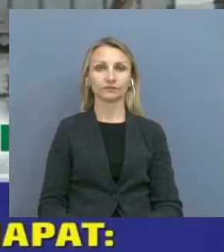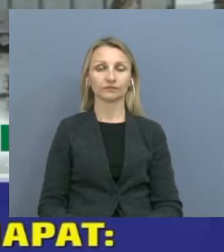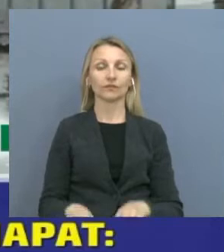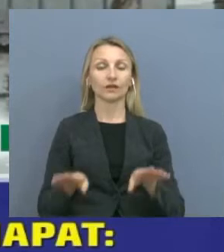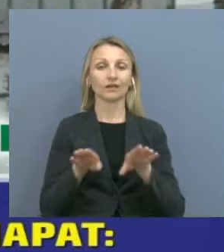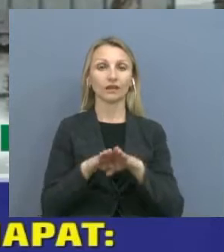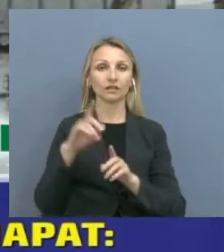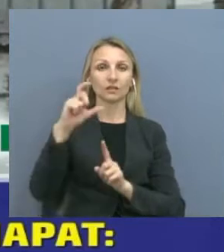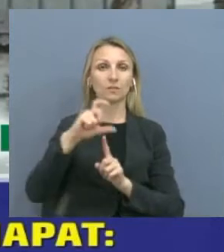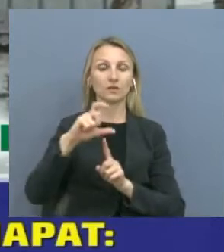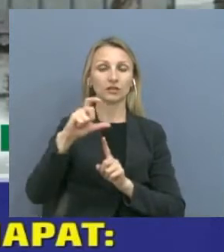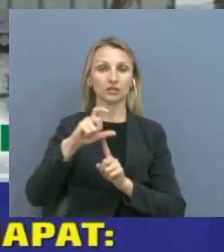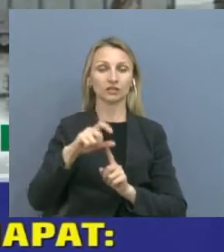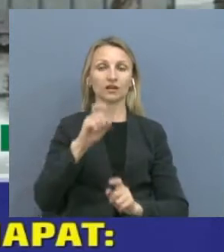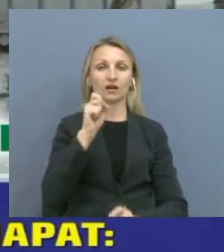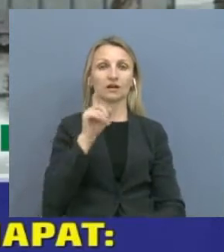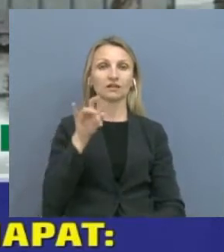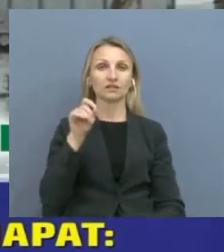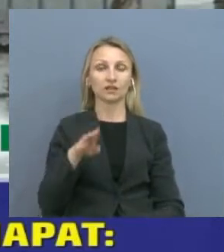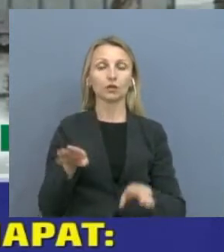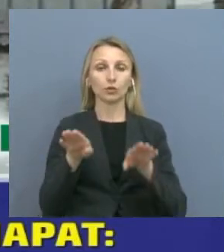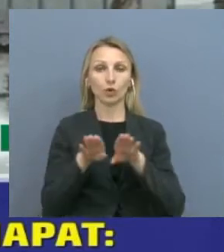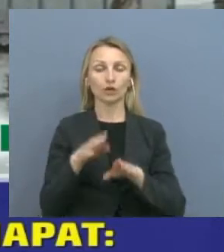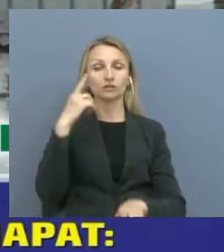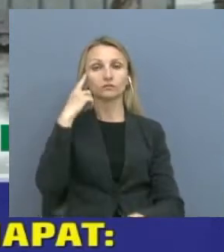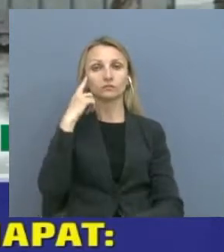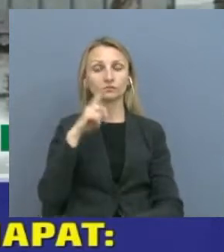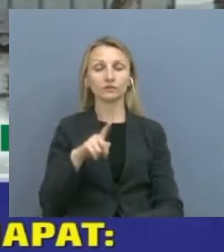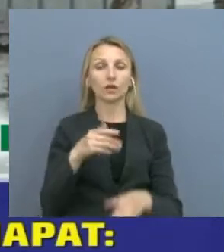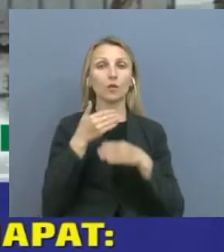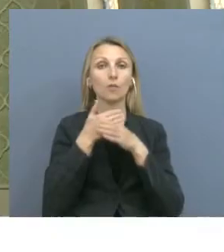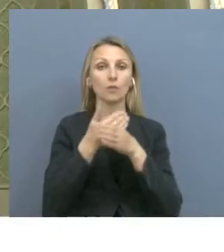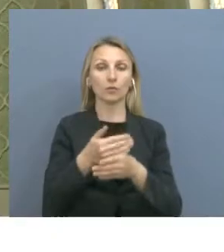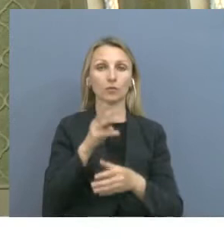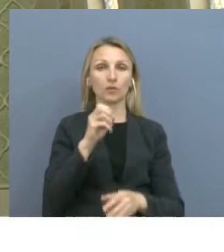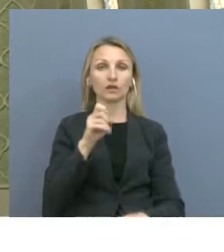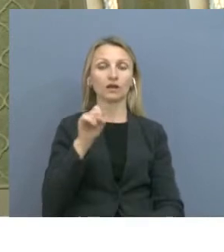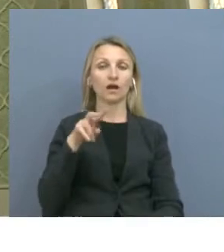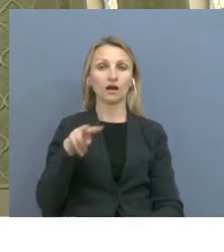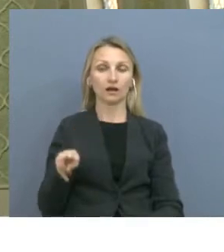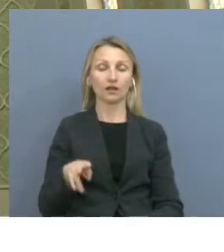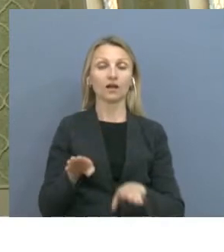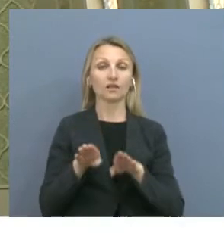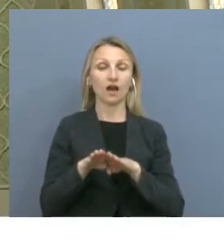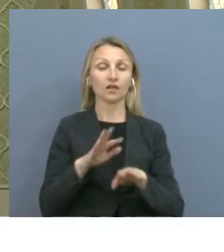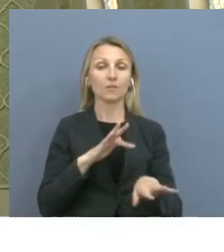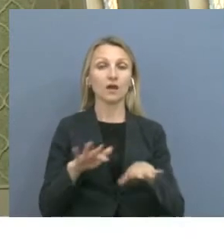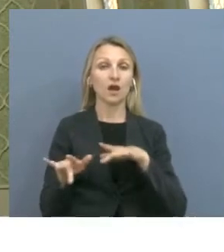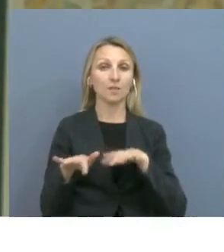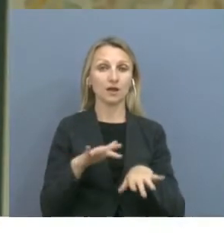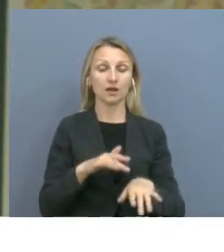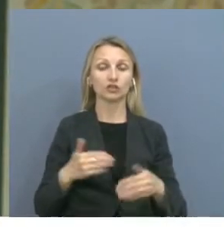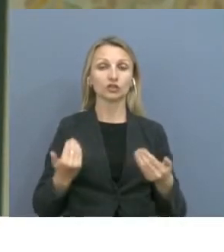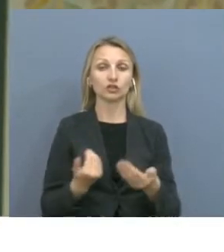Также мечеть имени Науан Хазрета вышла с инициативой благотворительной акции «Помощь Актааралу». В рамках данного мероприятия жители